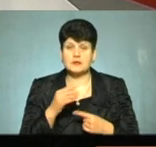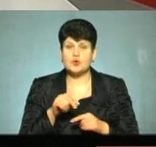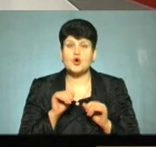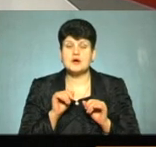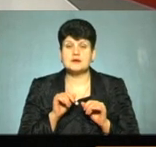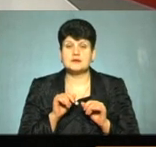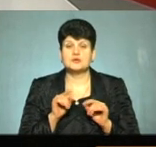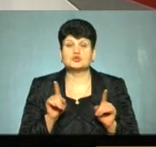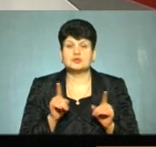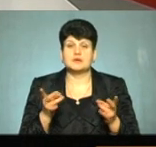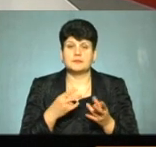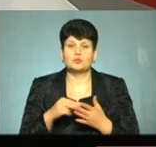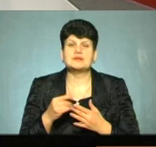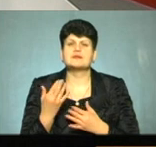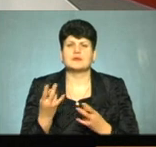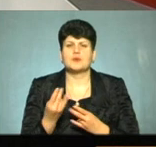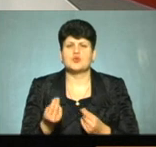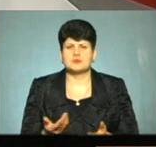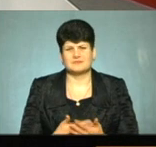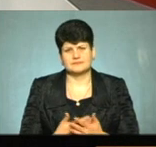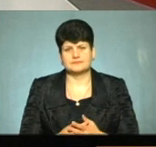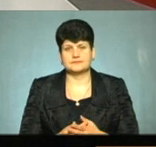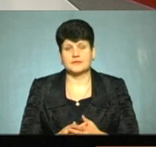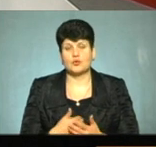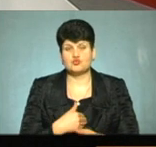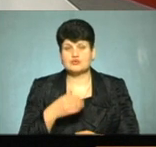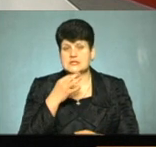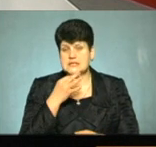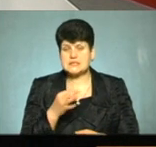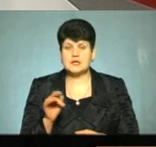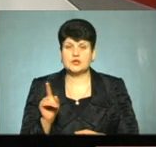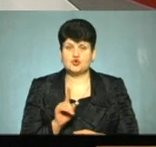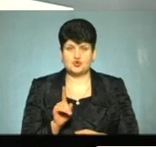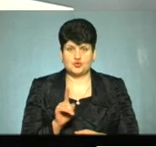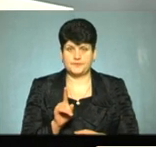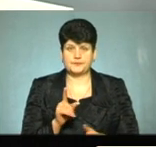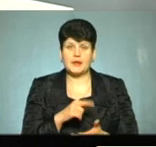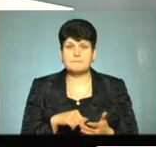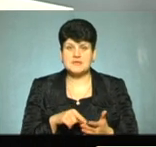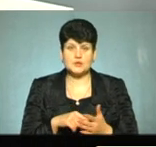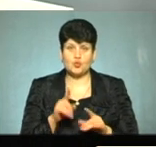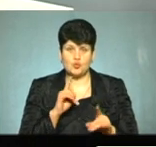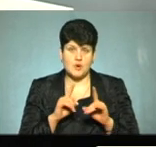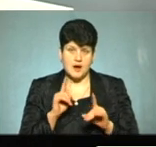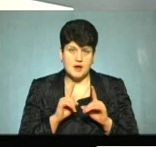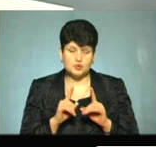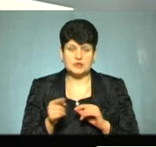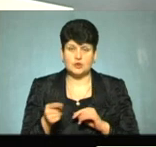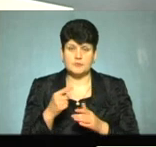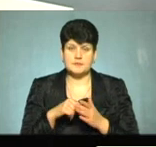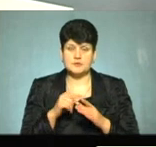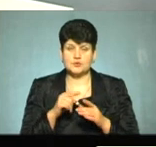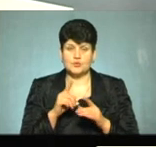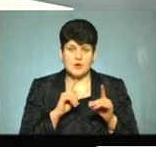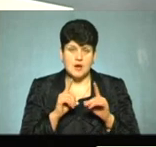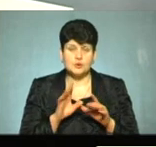засоби, які можна закупити, скільки на це потрібно коштів? Ну, я хочу сказати, що міською радою,